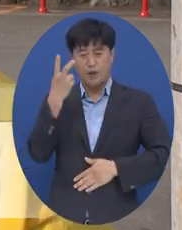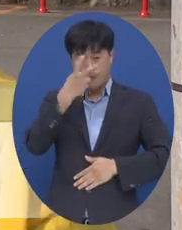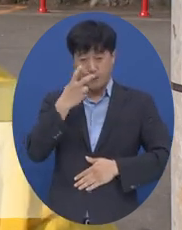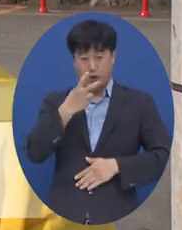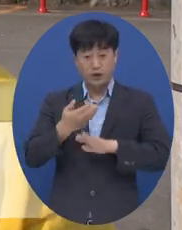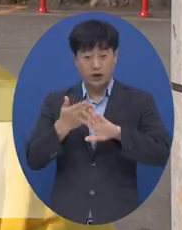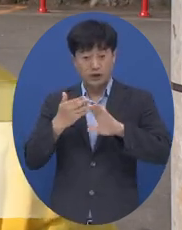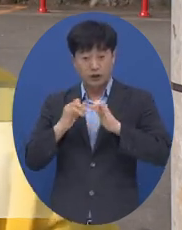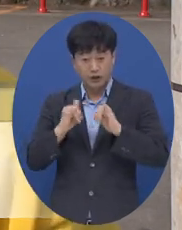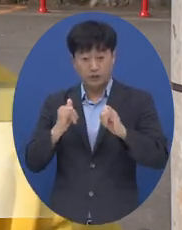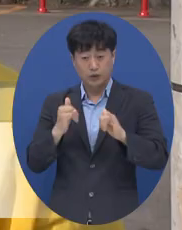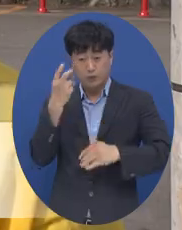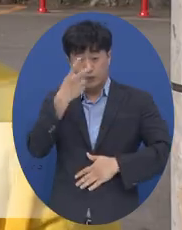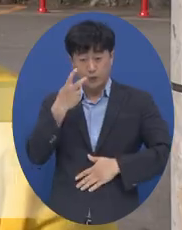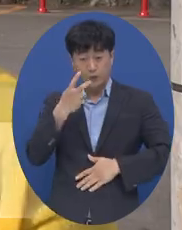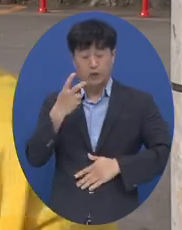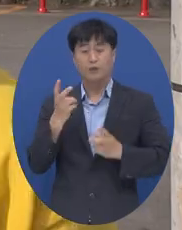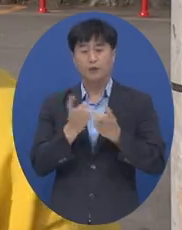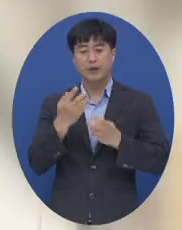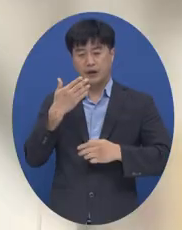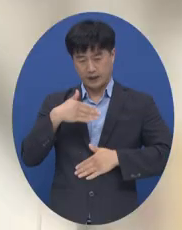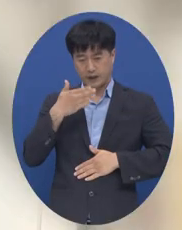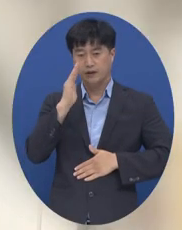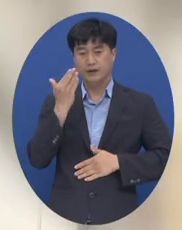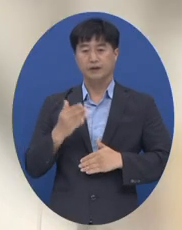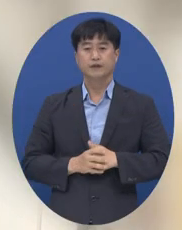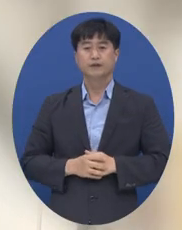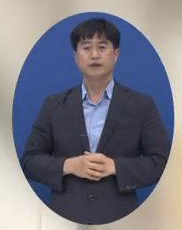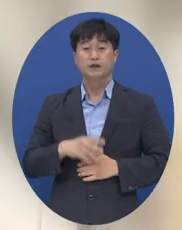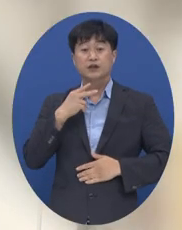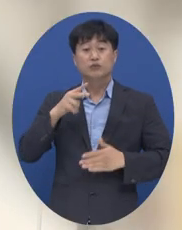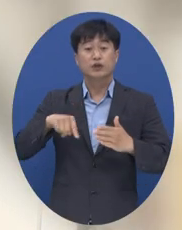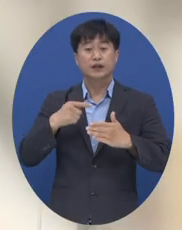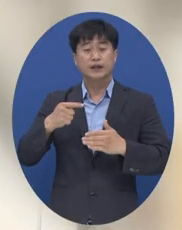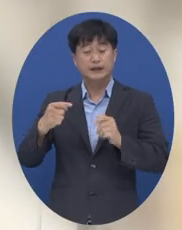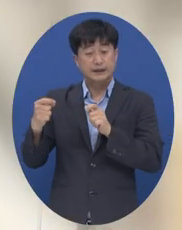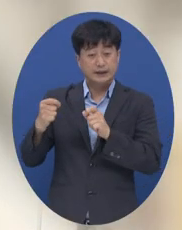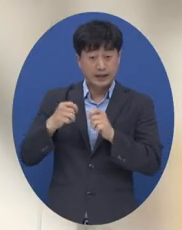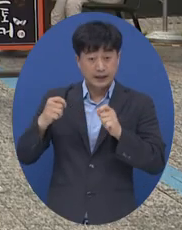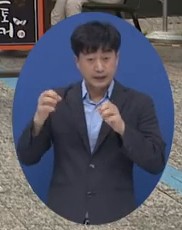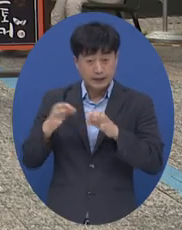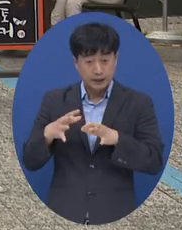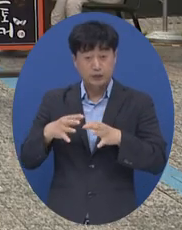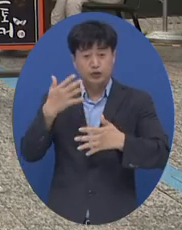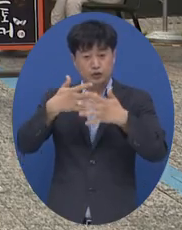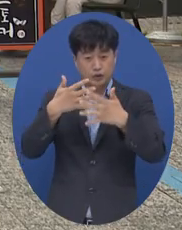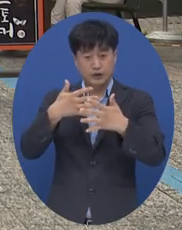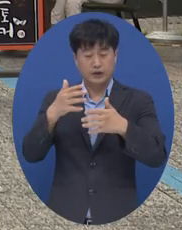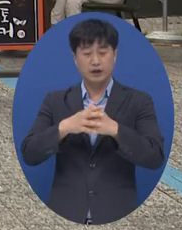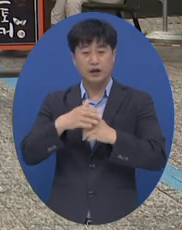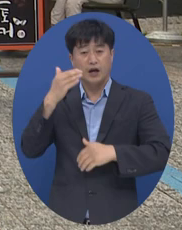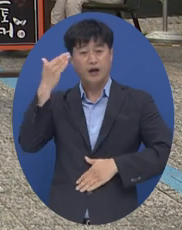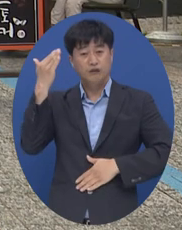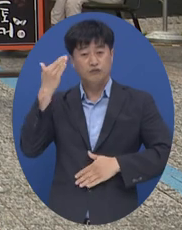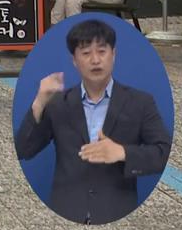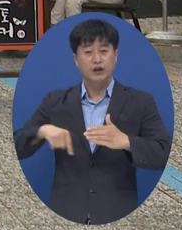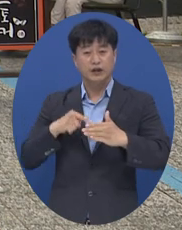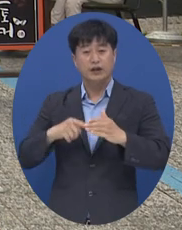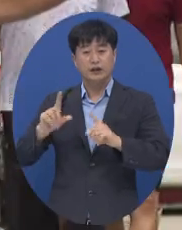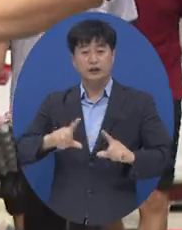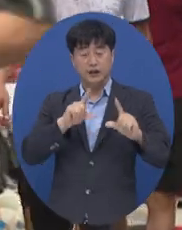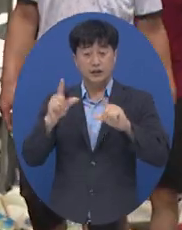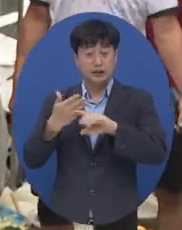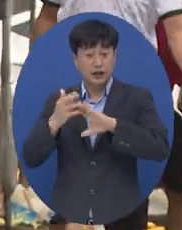to protect others during that virus. 2분 내외의 짤막한 영상으로 실제 국내에 사는 외국인